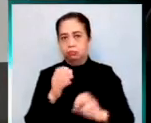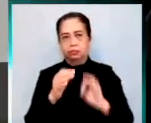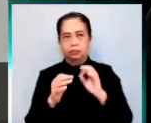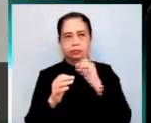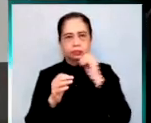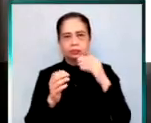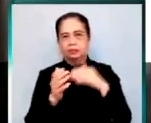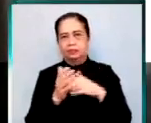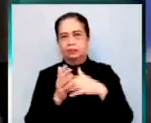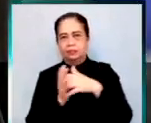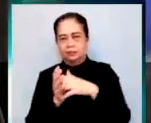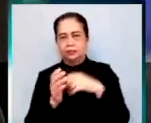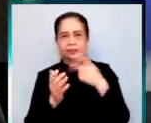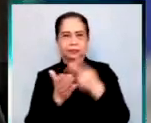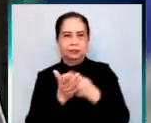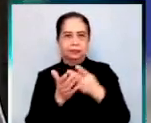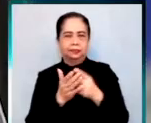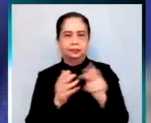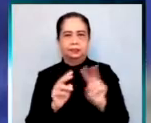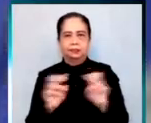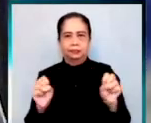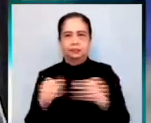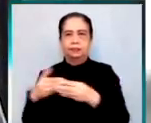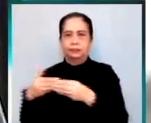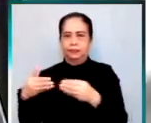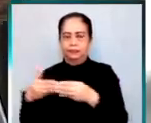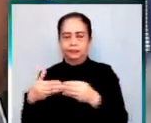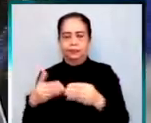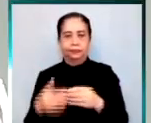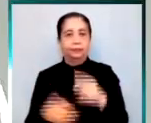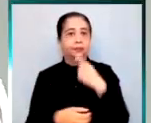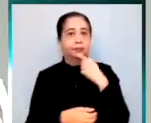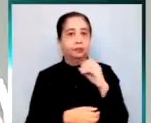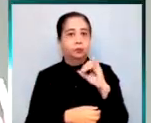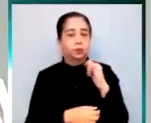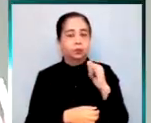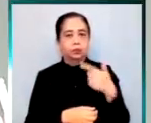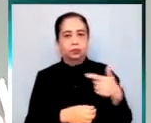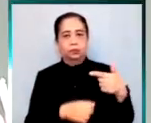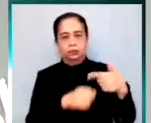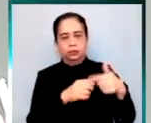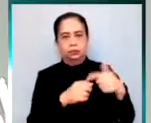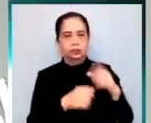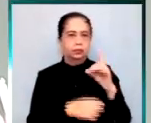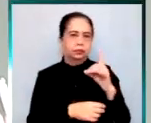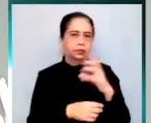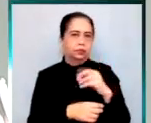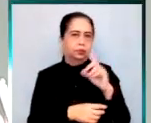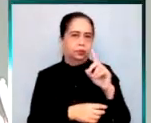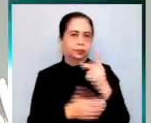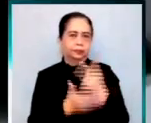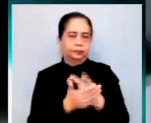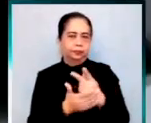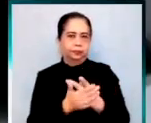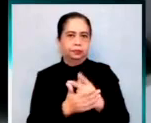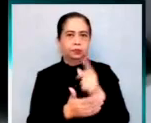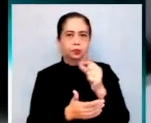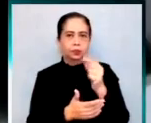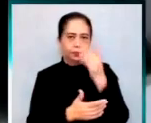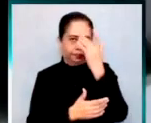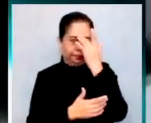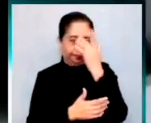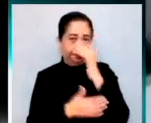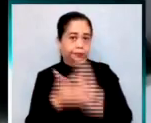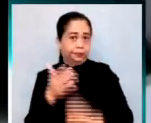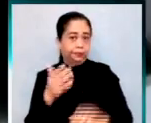halaga ng piso kontra dolyar. Ayon naman sa Oil Industry Source, 80 hanggang 1 peso and 20 centavos ang rollback sa